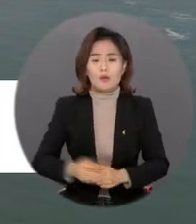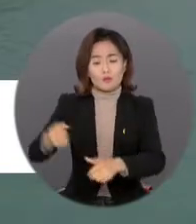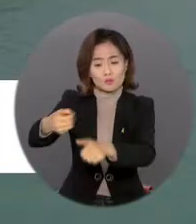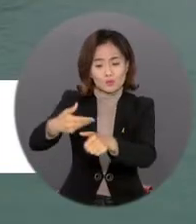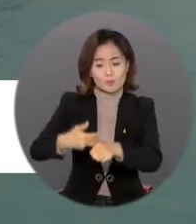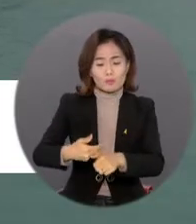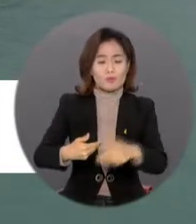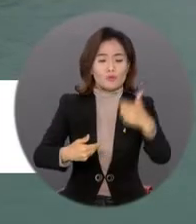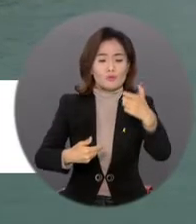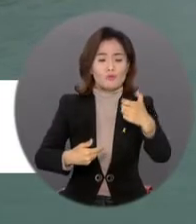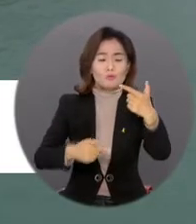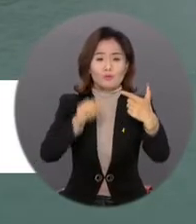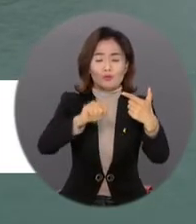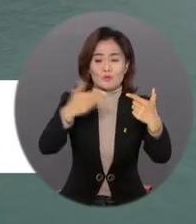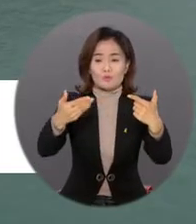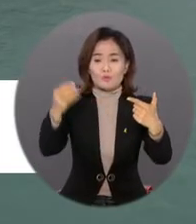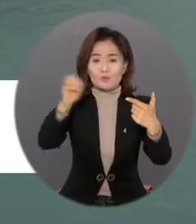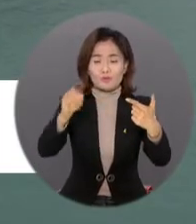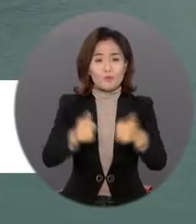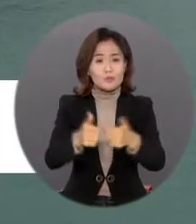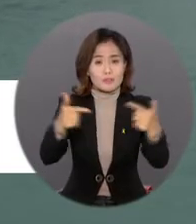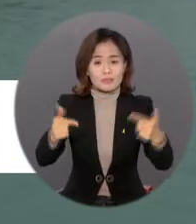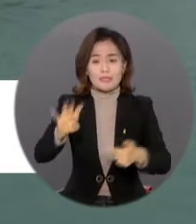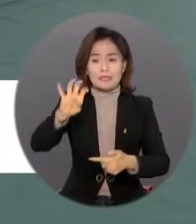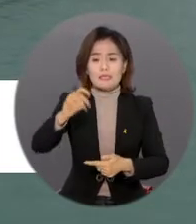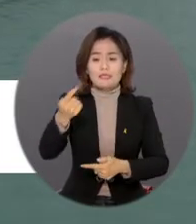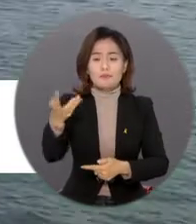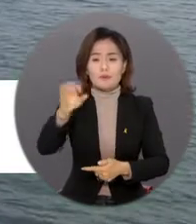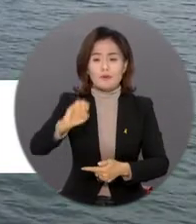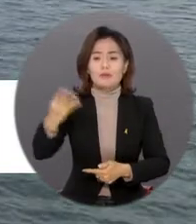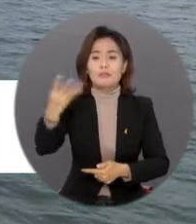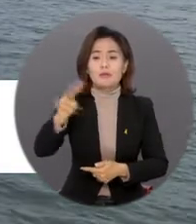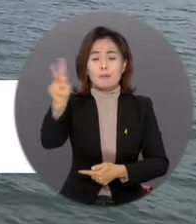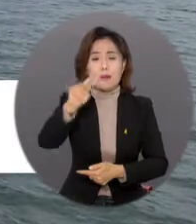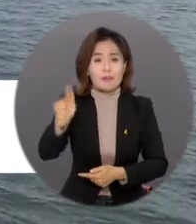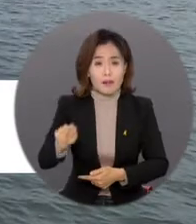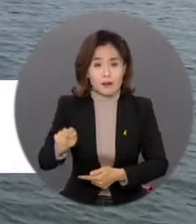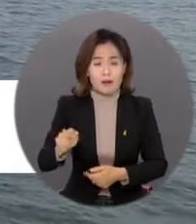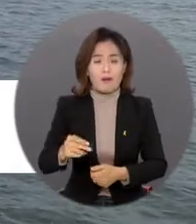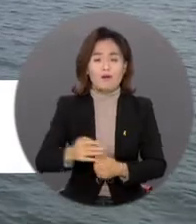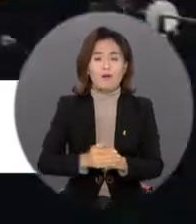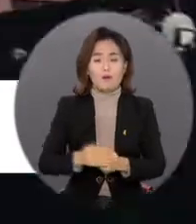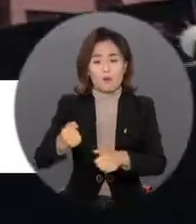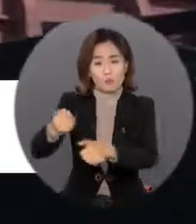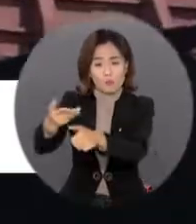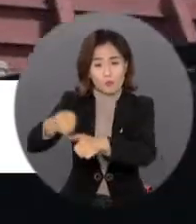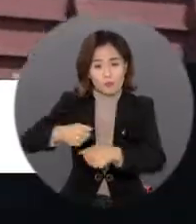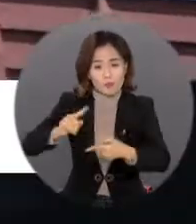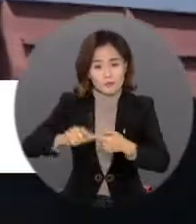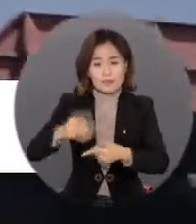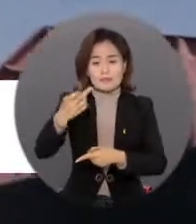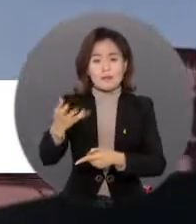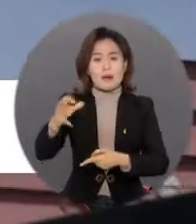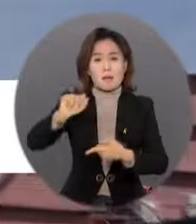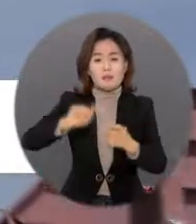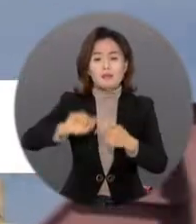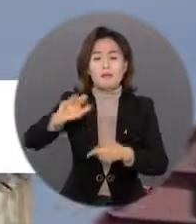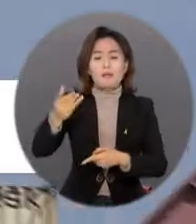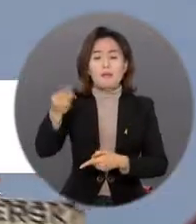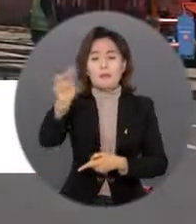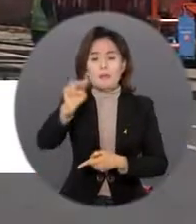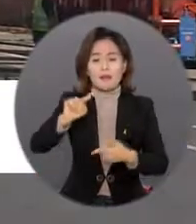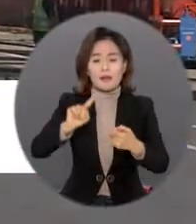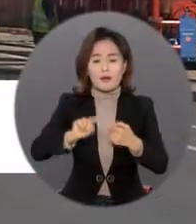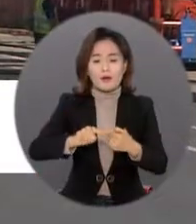수입은 66.9% 증가한 41억 4,400만 달러, 무역 수지는 13억 4,800만